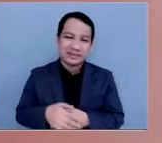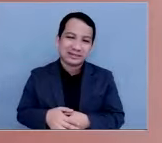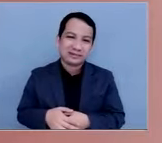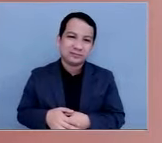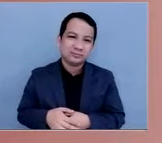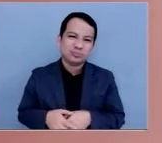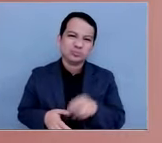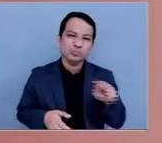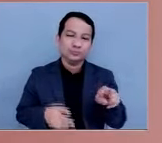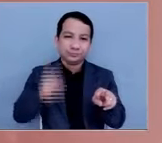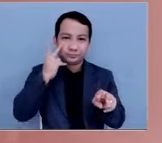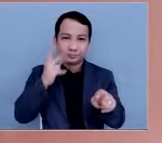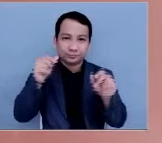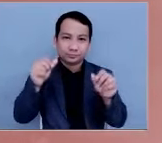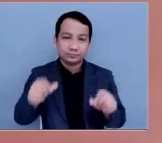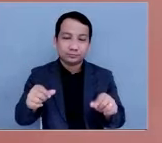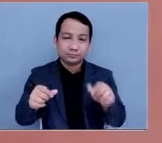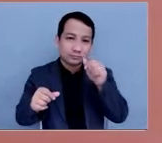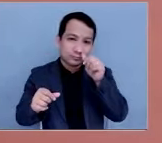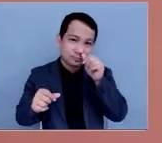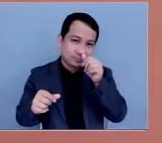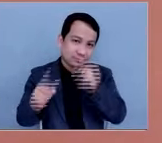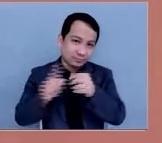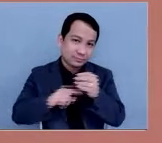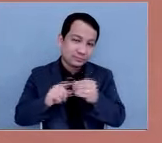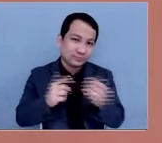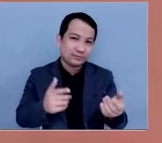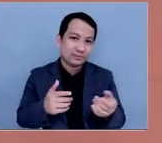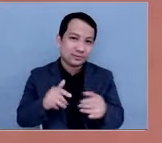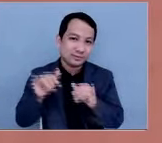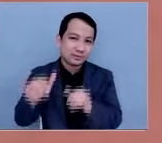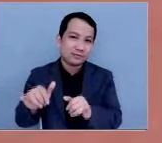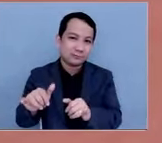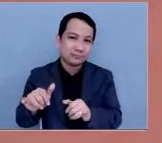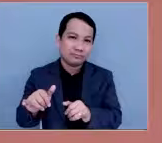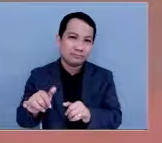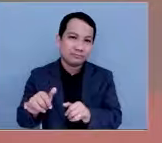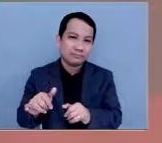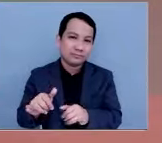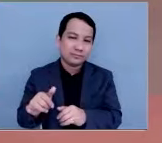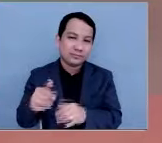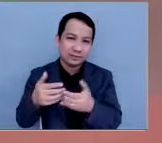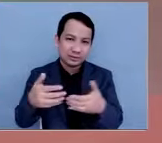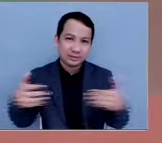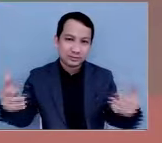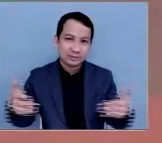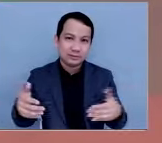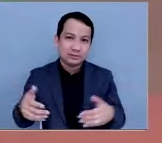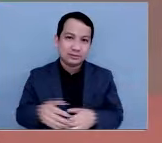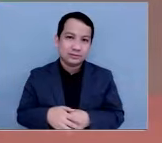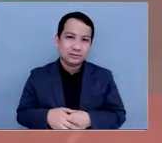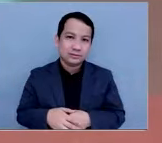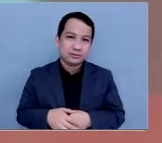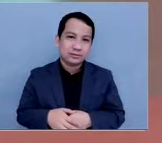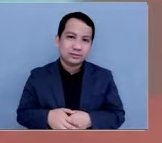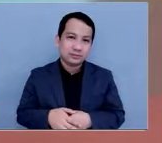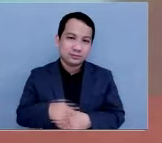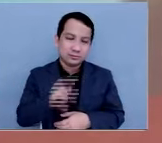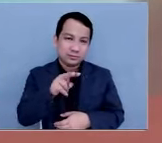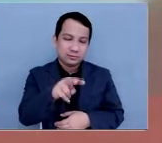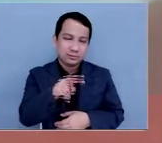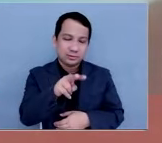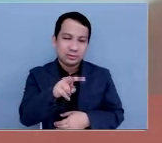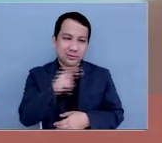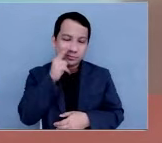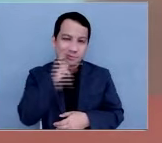Natagpuan ng uploader ang pusang ito na nakatambay sa cereal aisle ng grocery. Mistulang tinititigan niya pa ng maigi yung